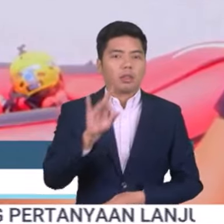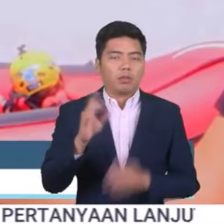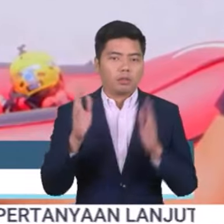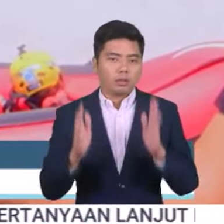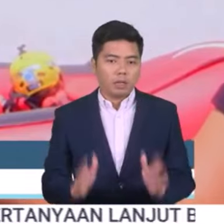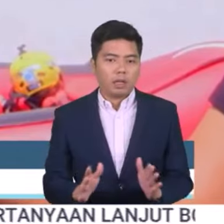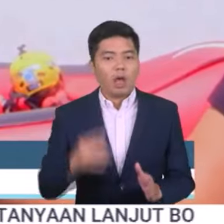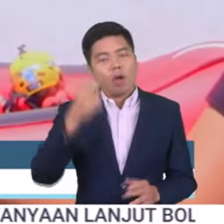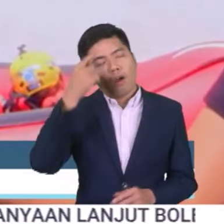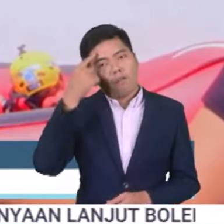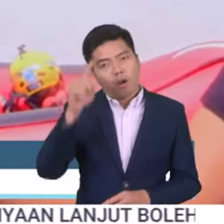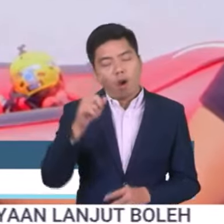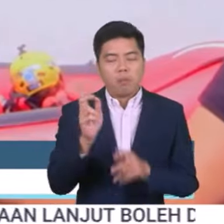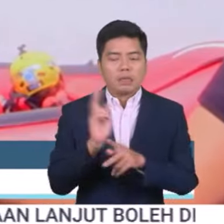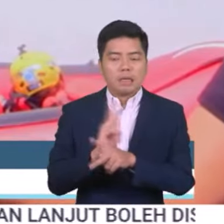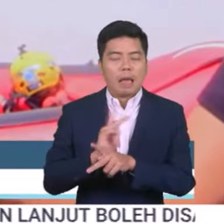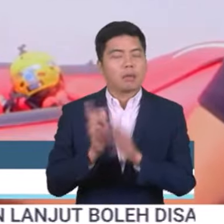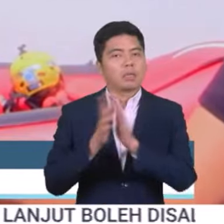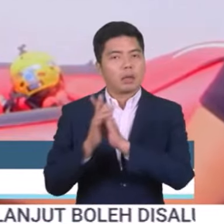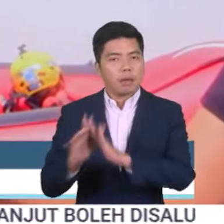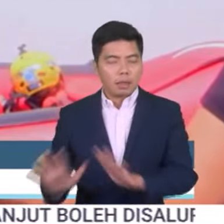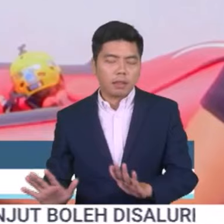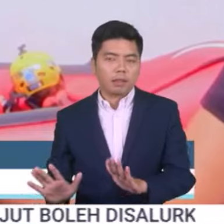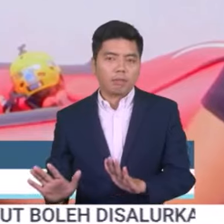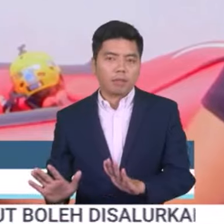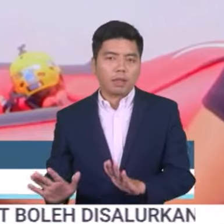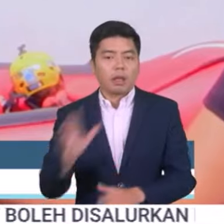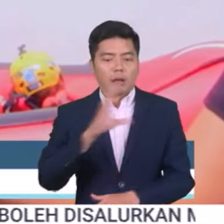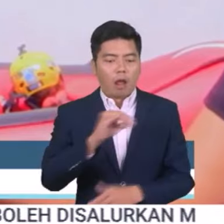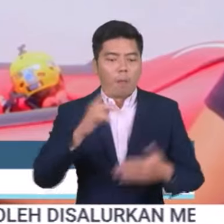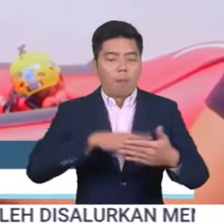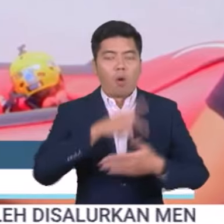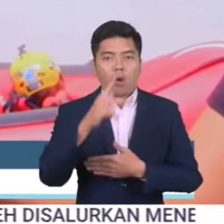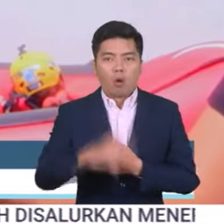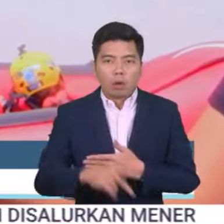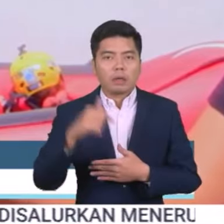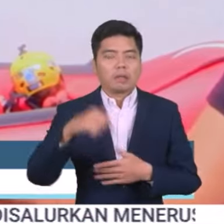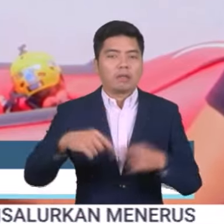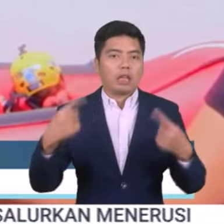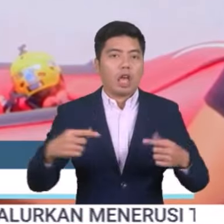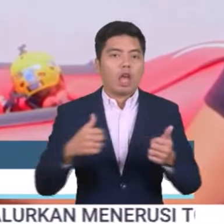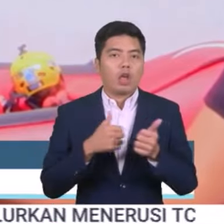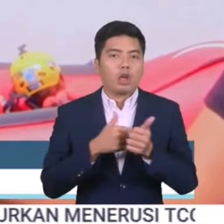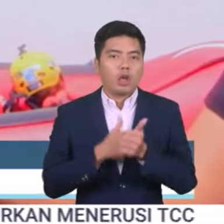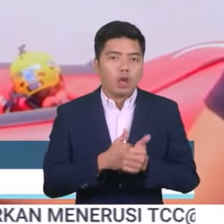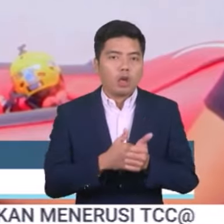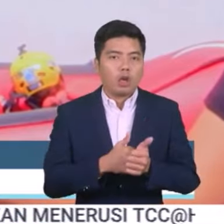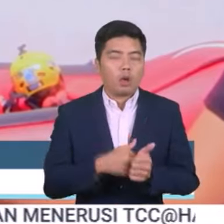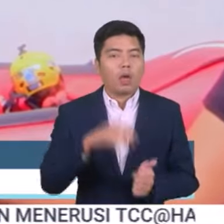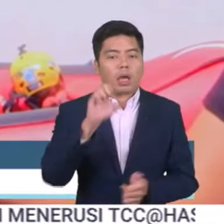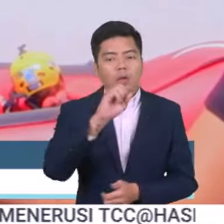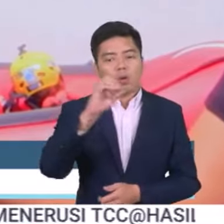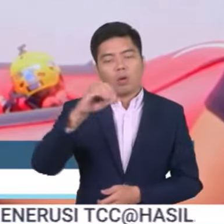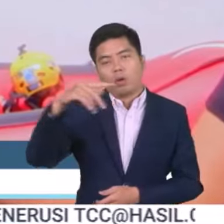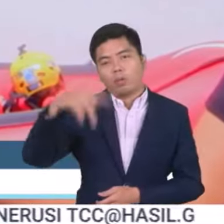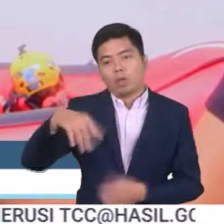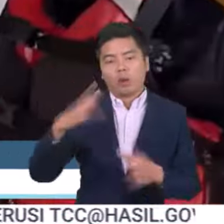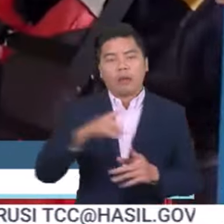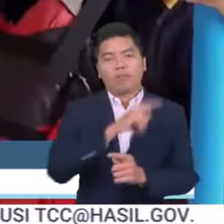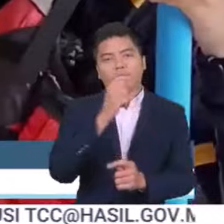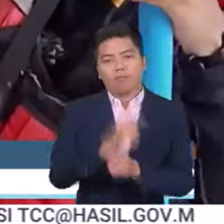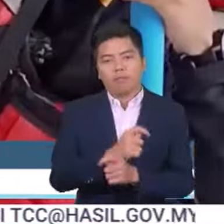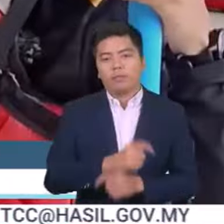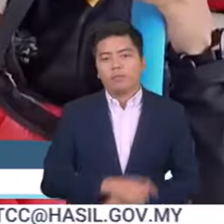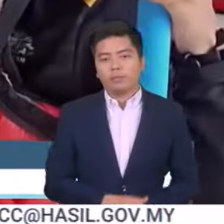dalam memastikan keselamatan dan program ini, tournament ini mematuhi piawaian standard yang telah